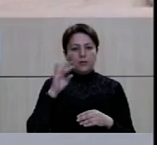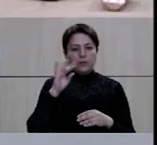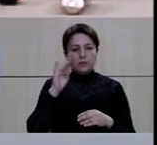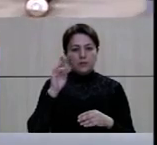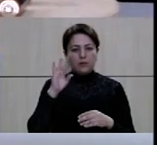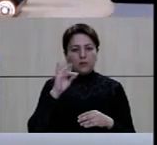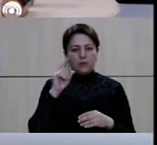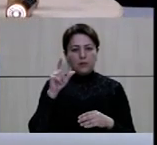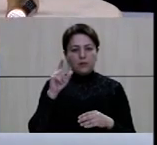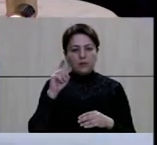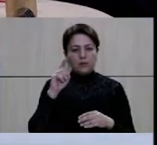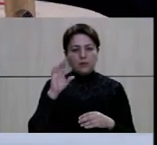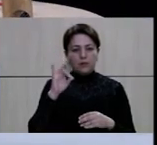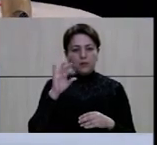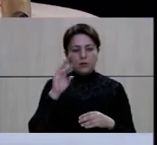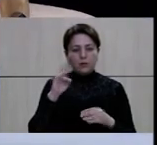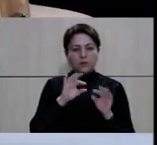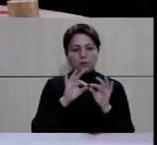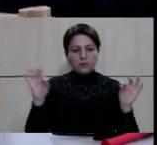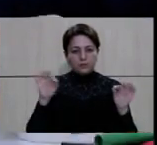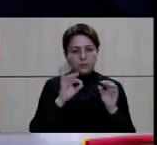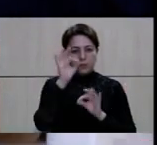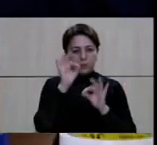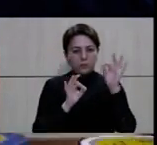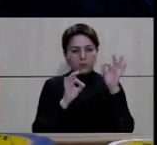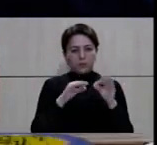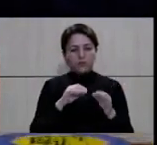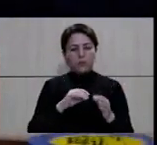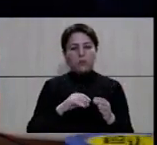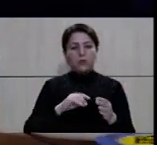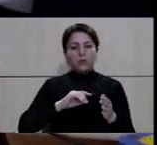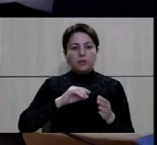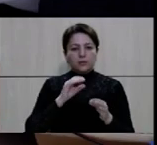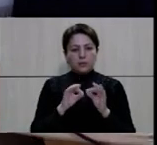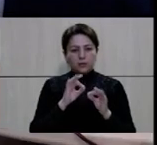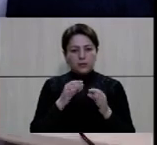simimizni o'lchamini ko'rib olamiz. Ya'ni shtangi sirkul yordamida